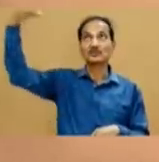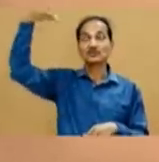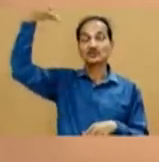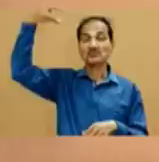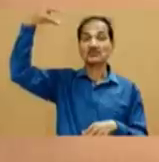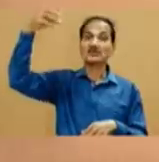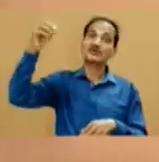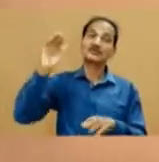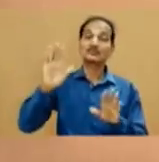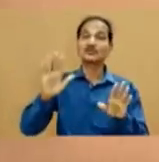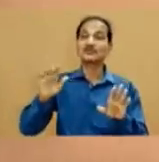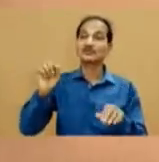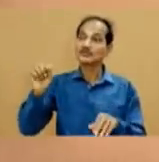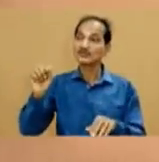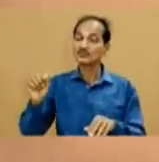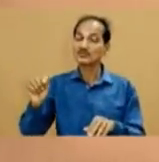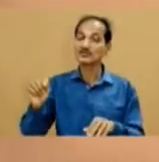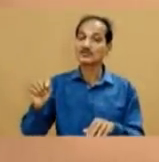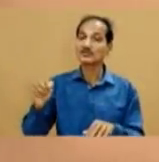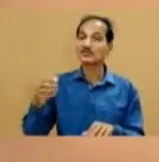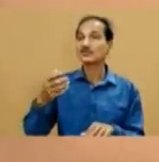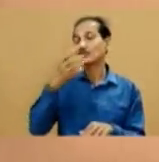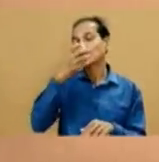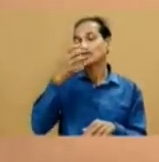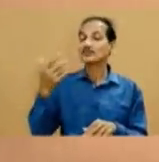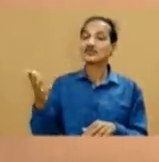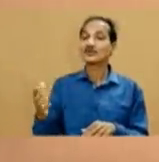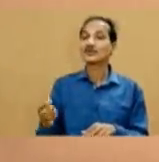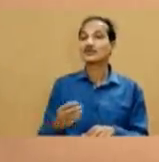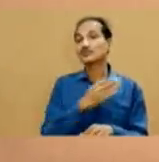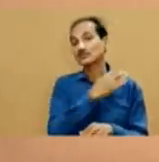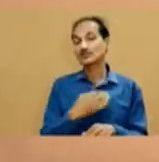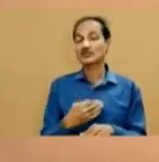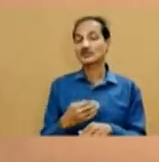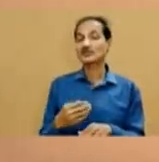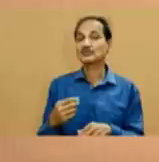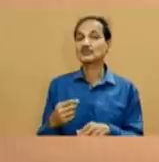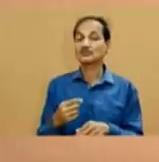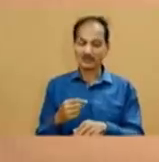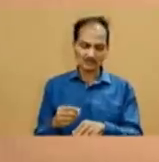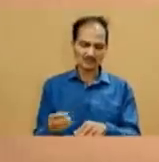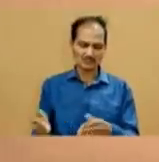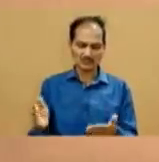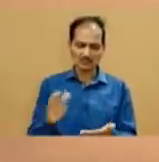बा साड़ी रो कानी को परस्त परस्त करी नाको घोड़े बाहर को बाहरिबे